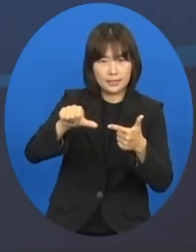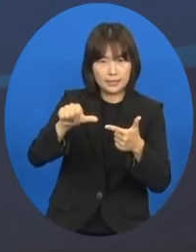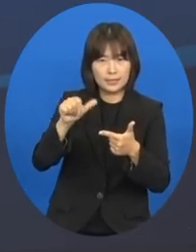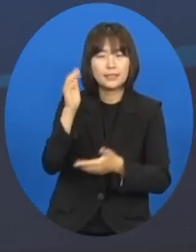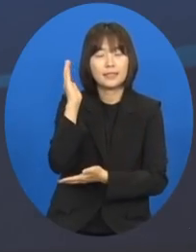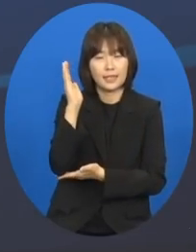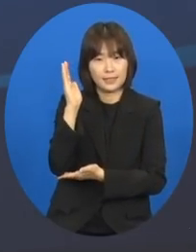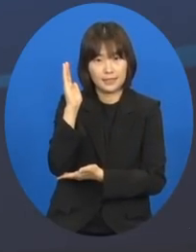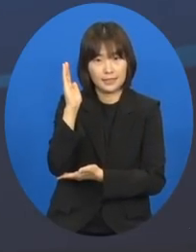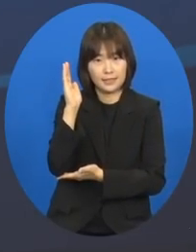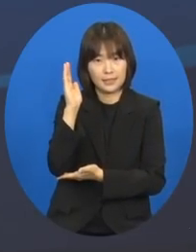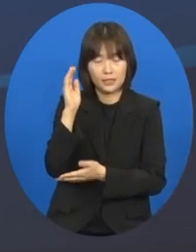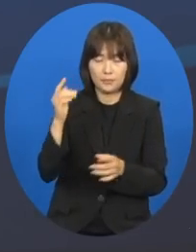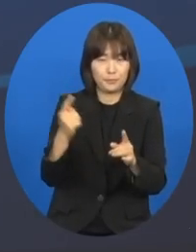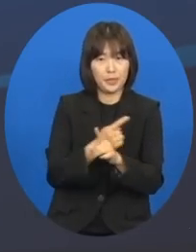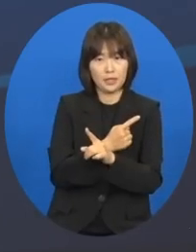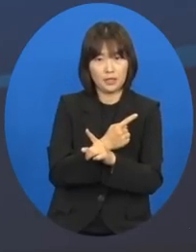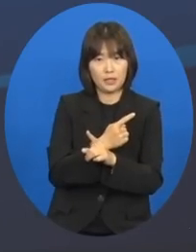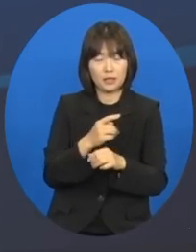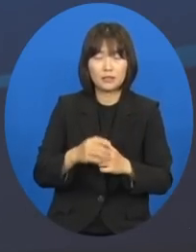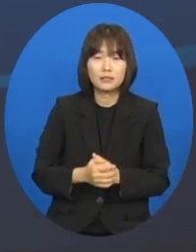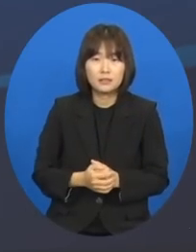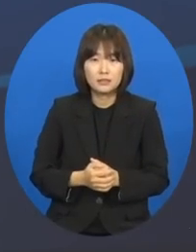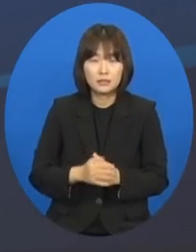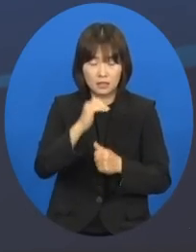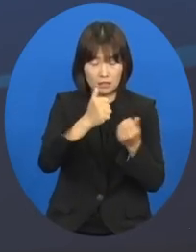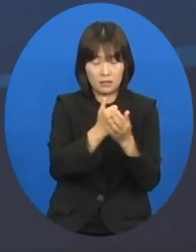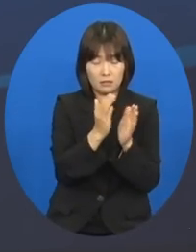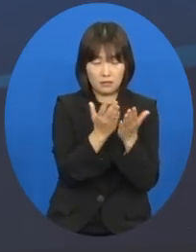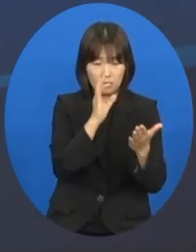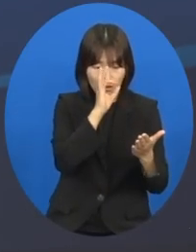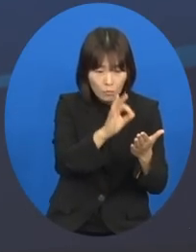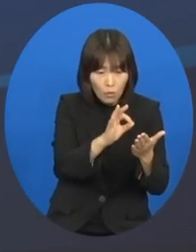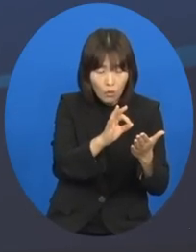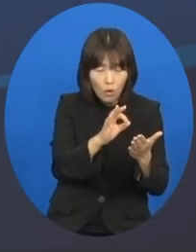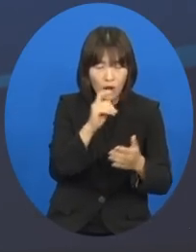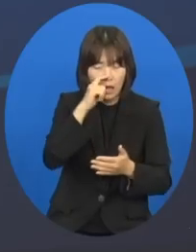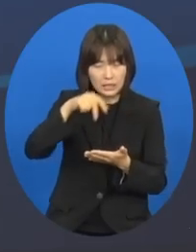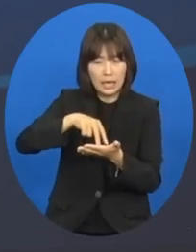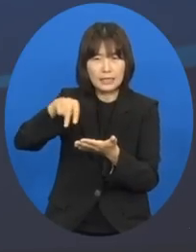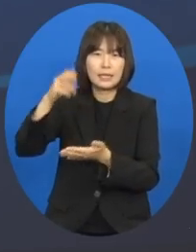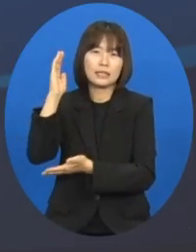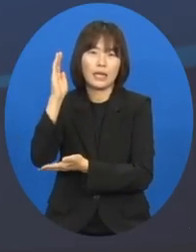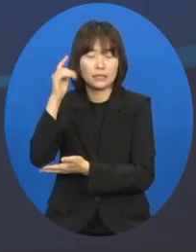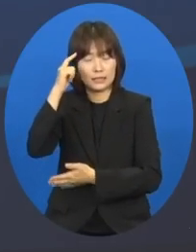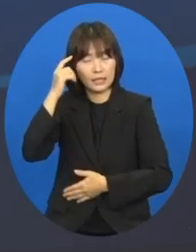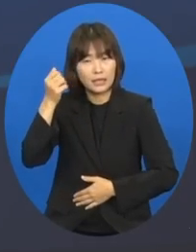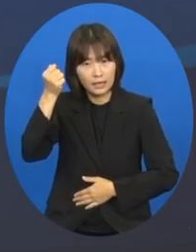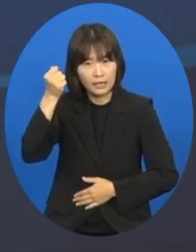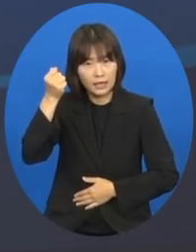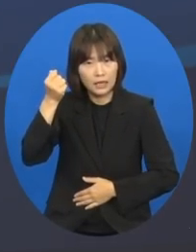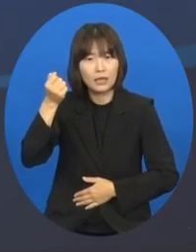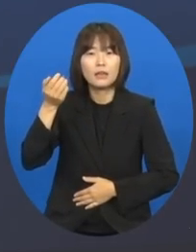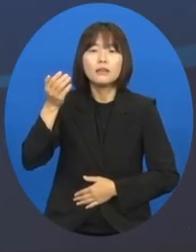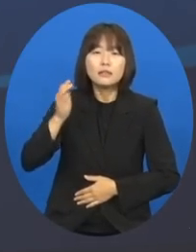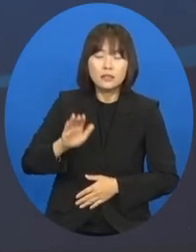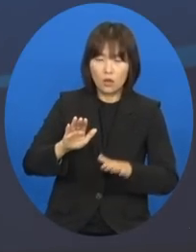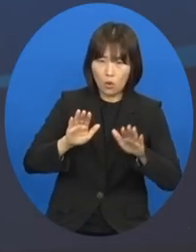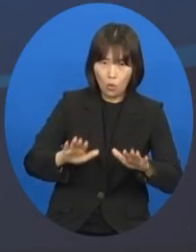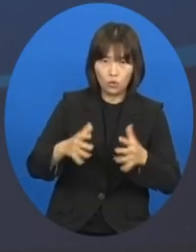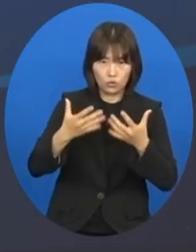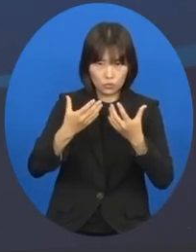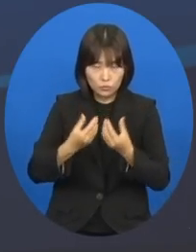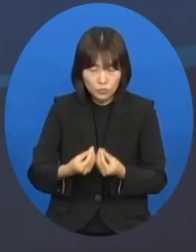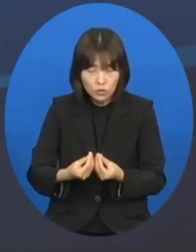여러분 너무나도 많은 사람들이 본문을 탕자의 비유라고 거론하잖아요 근데 그것은 오늘이 비유를